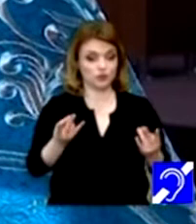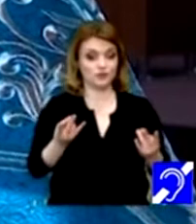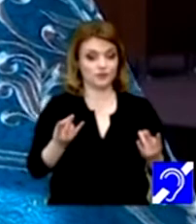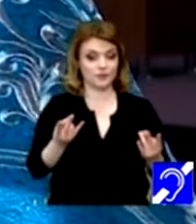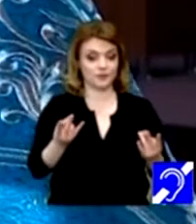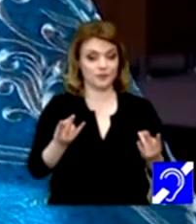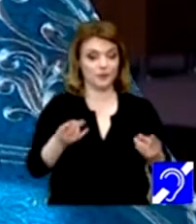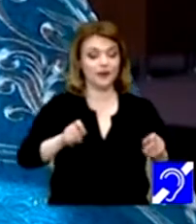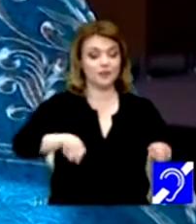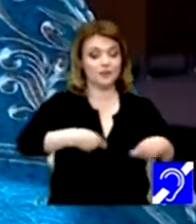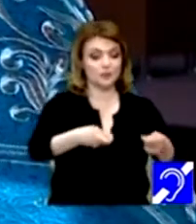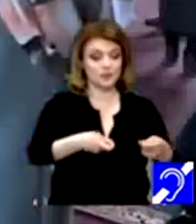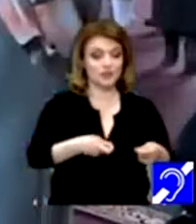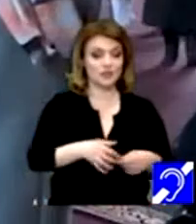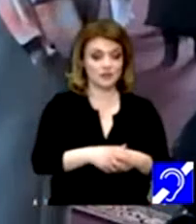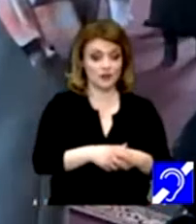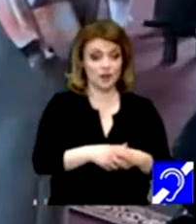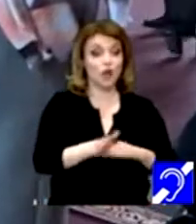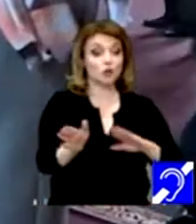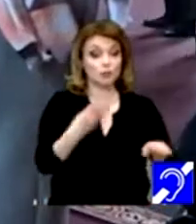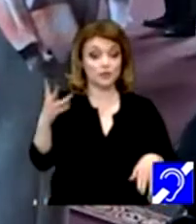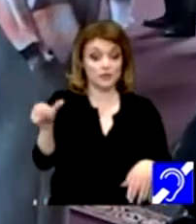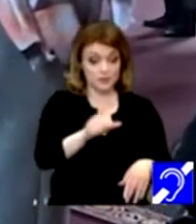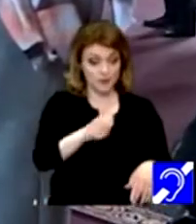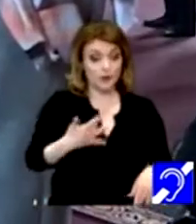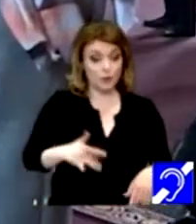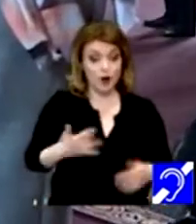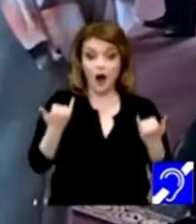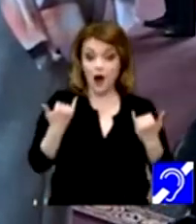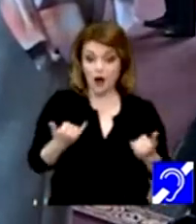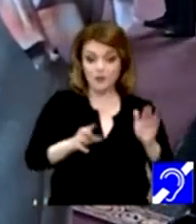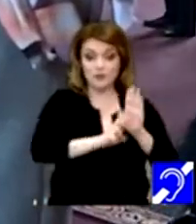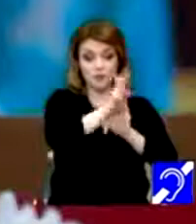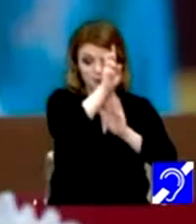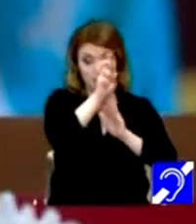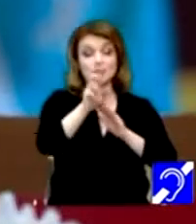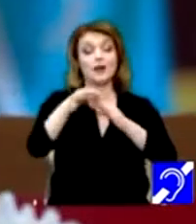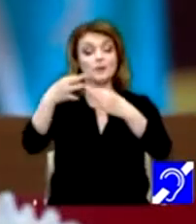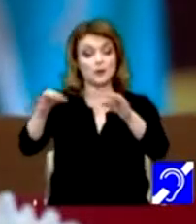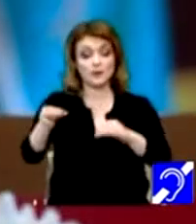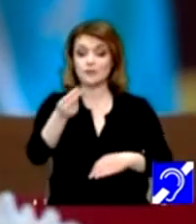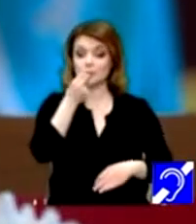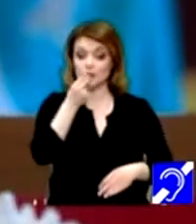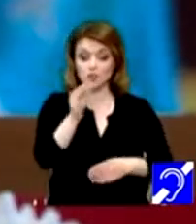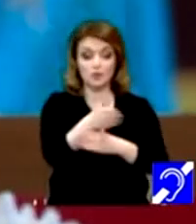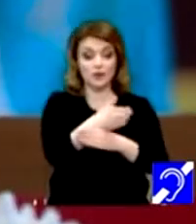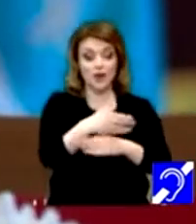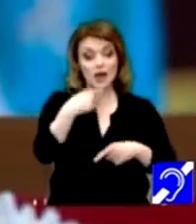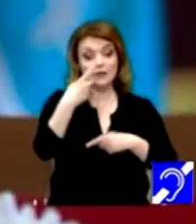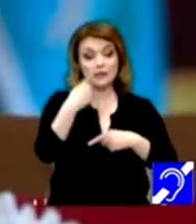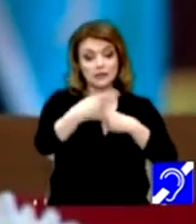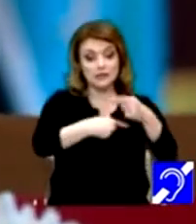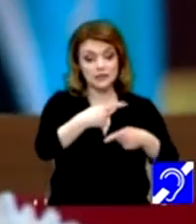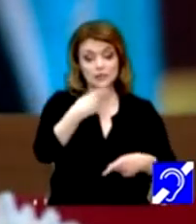să moștenească împărăție cerească. După 3 săptămâni de post, astăzi biserica dă dezlegare la pește. Tradiția spune că cel